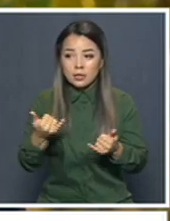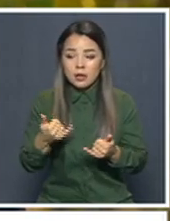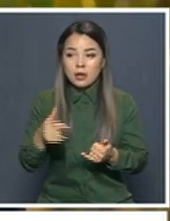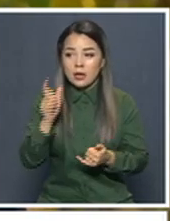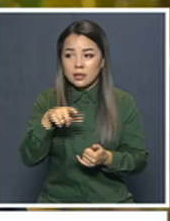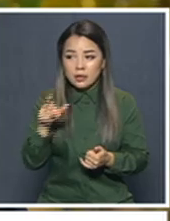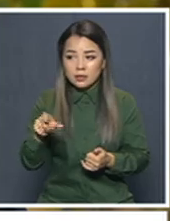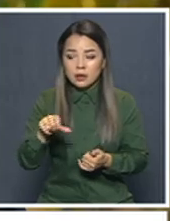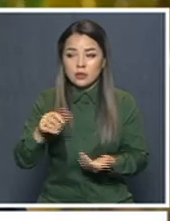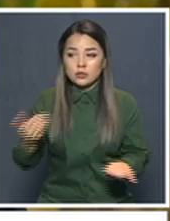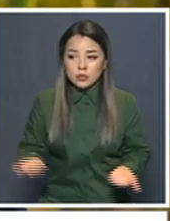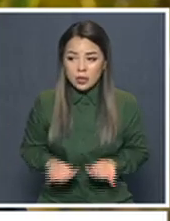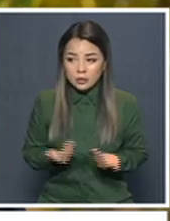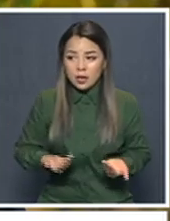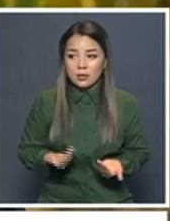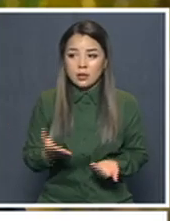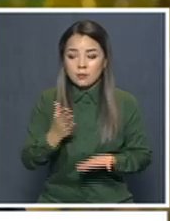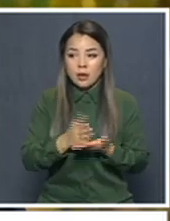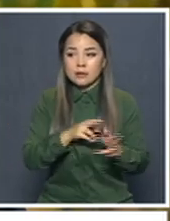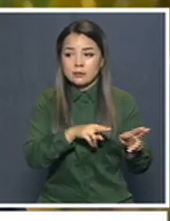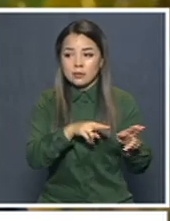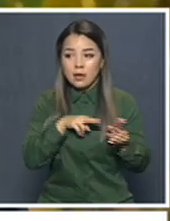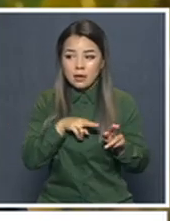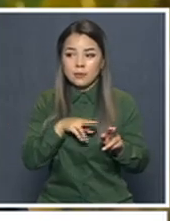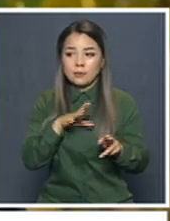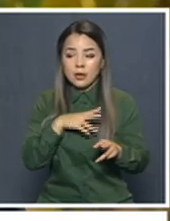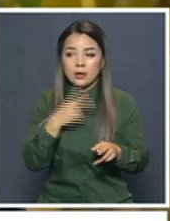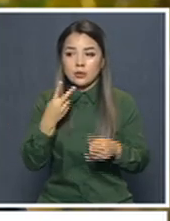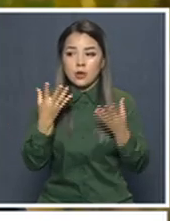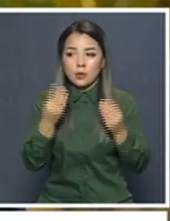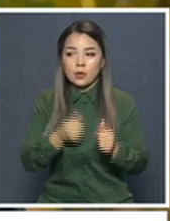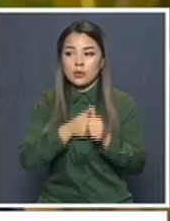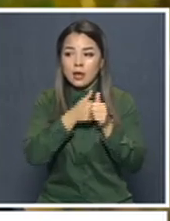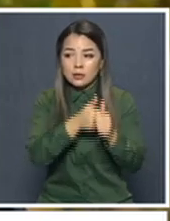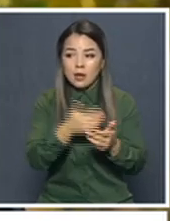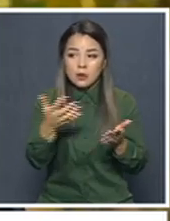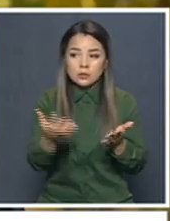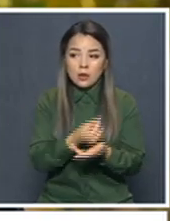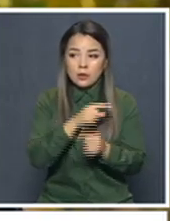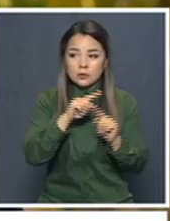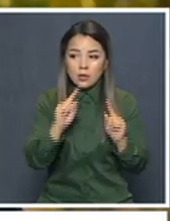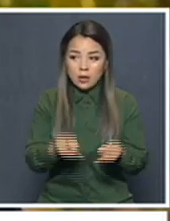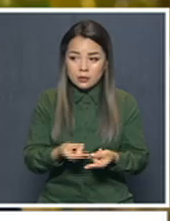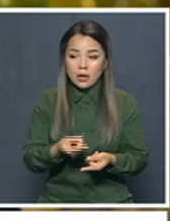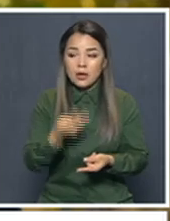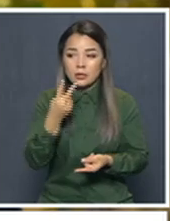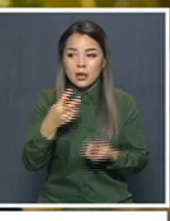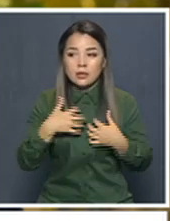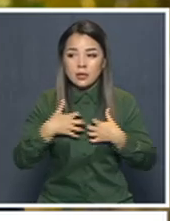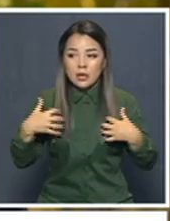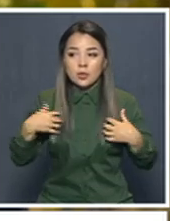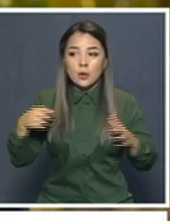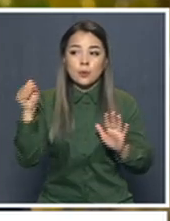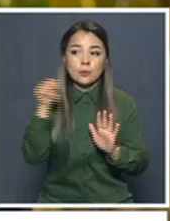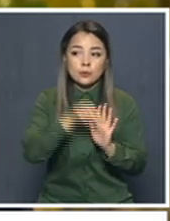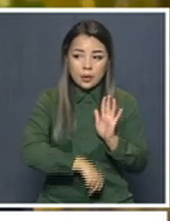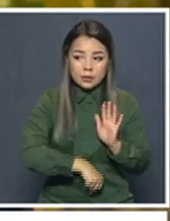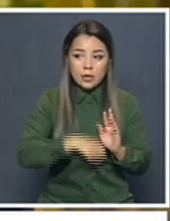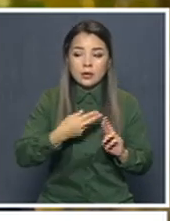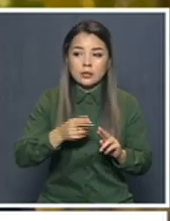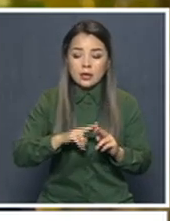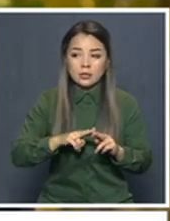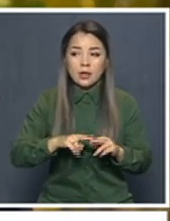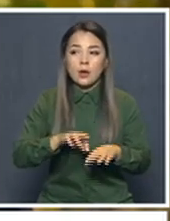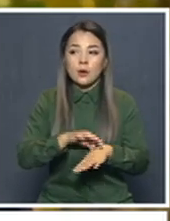жігіттері жиппенен атып жүрген жерінен екі күн соңында жүріп ұстады. Екі қарақұйрықты атқан,